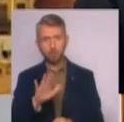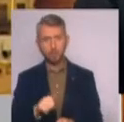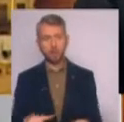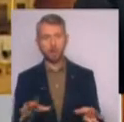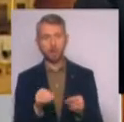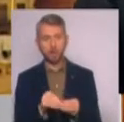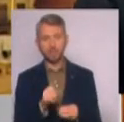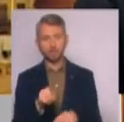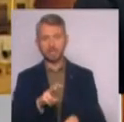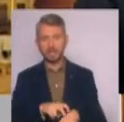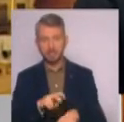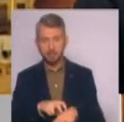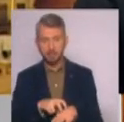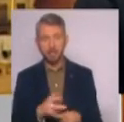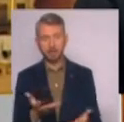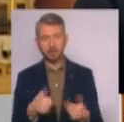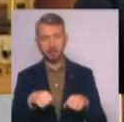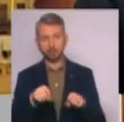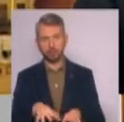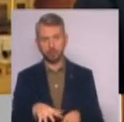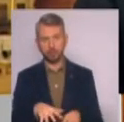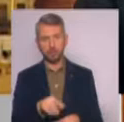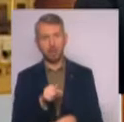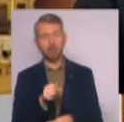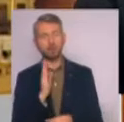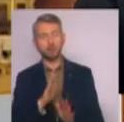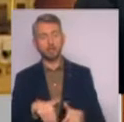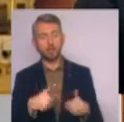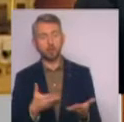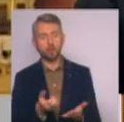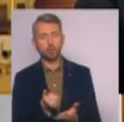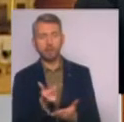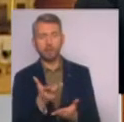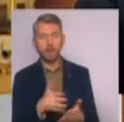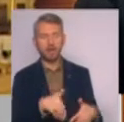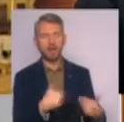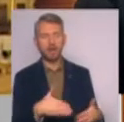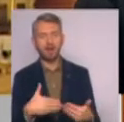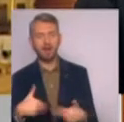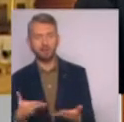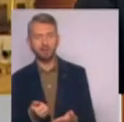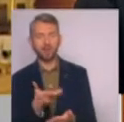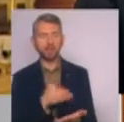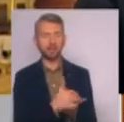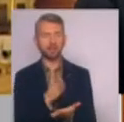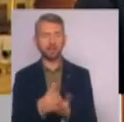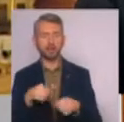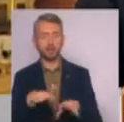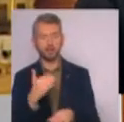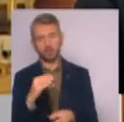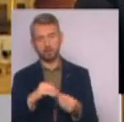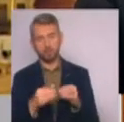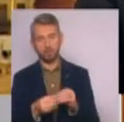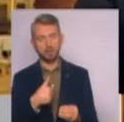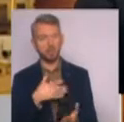разом з лікарем прийняти рішення. Вам буде запропоновано декілька варіантів, декілька шляхів вирішення вашої проблеми.